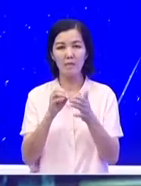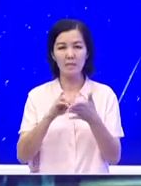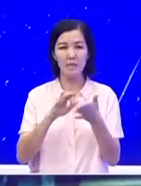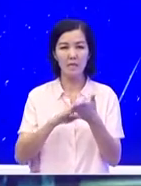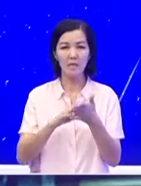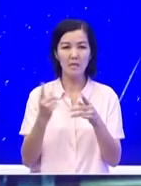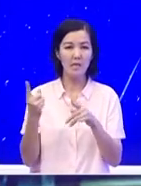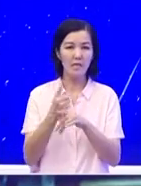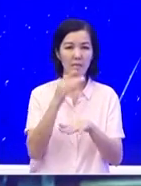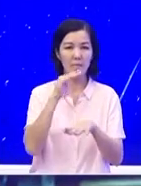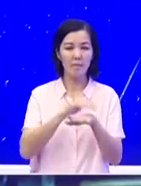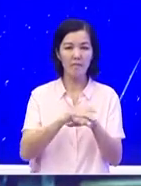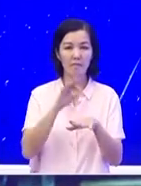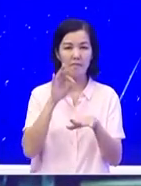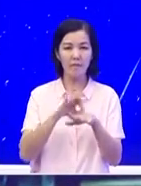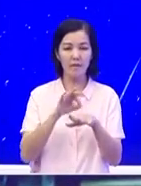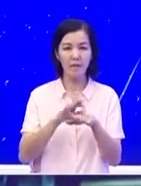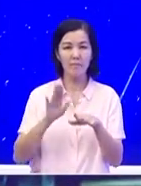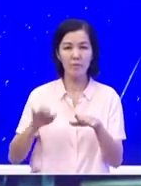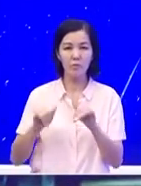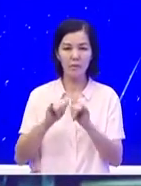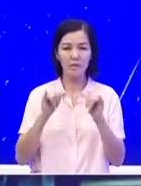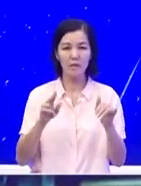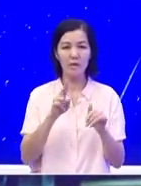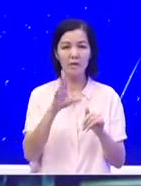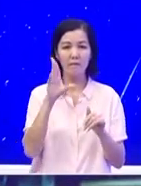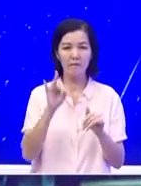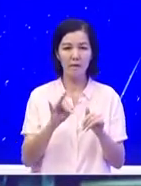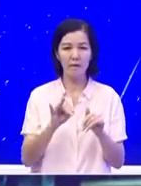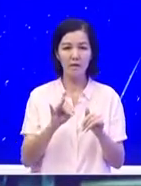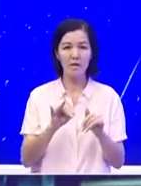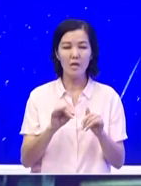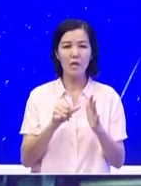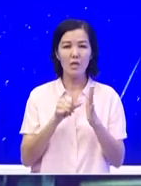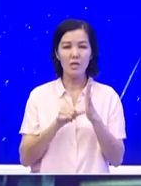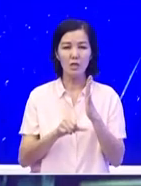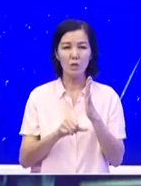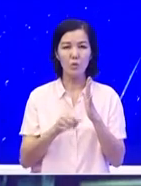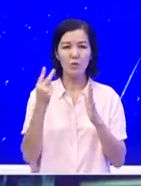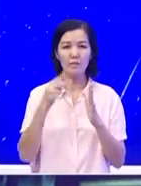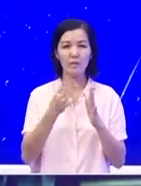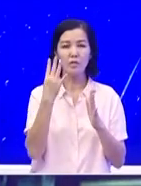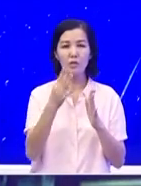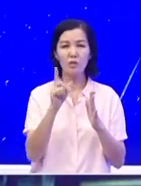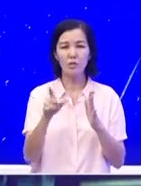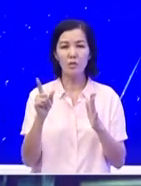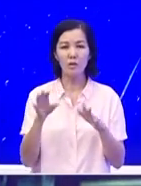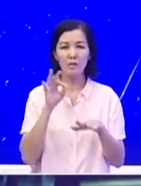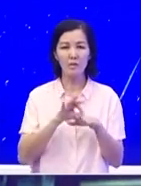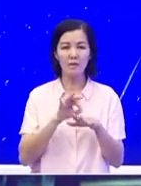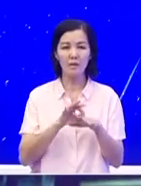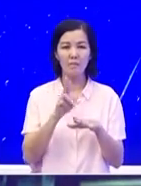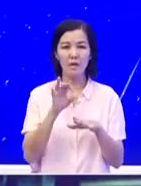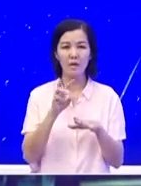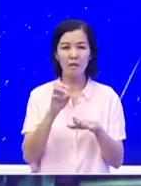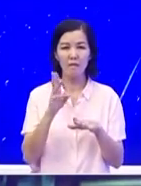самые первые факты заболевания, а позднее и распространение коронавирусной инфекции. Из 624 человек с диагнозом коронавируса